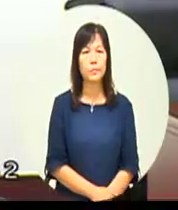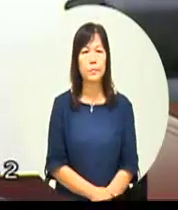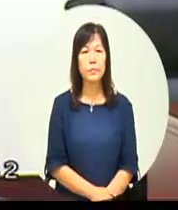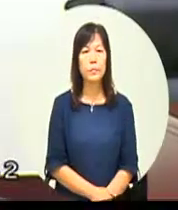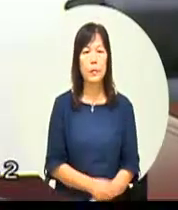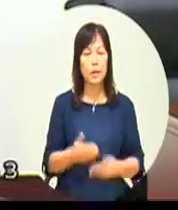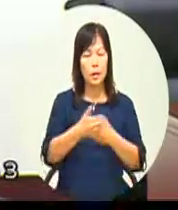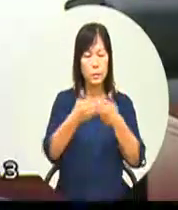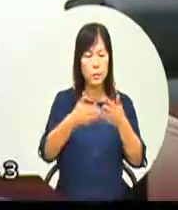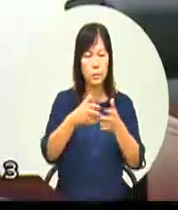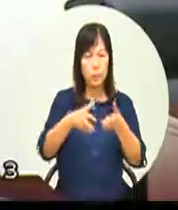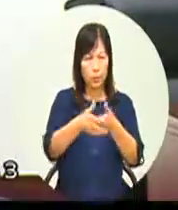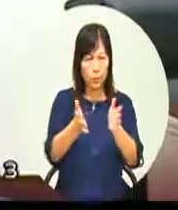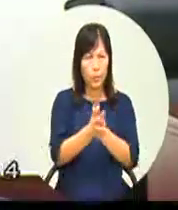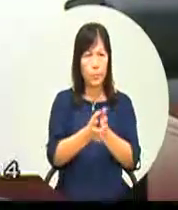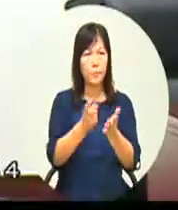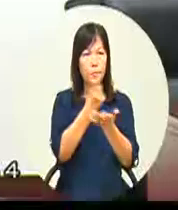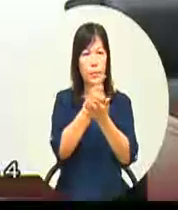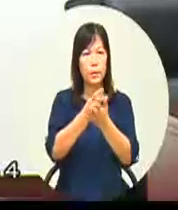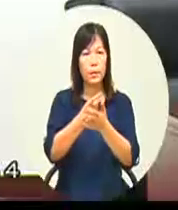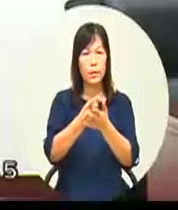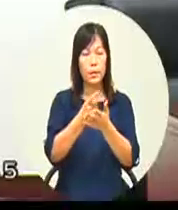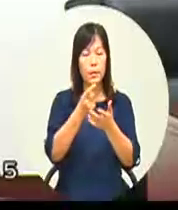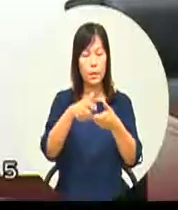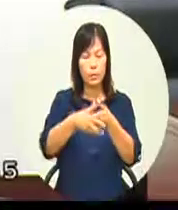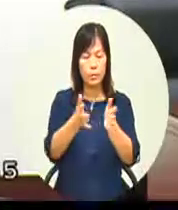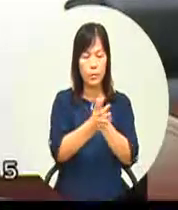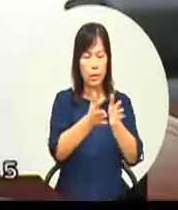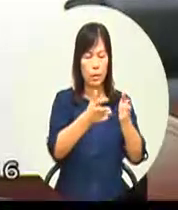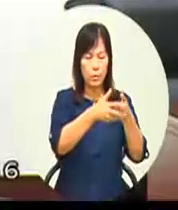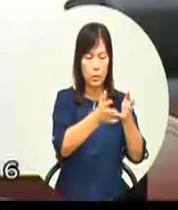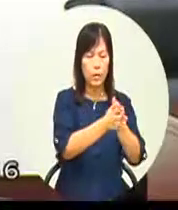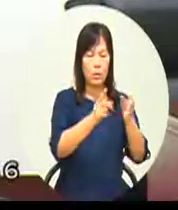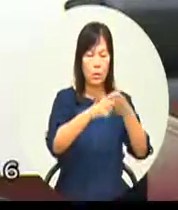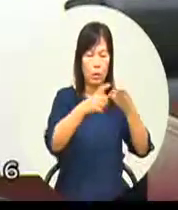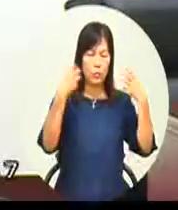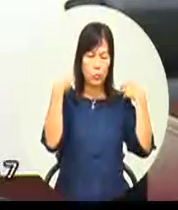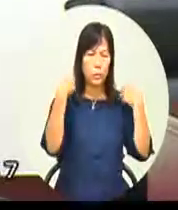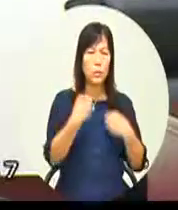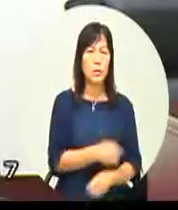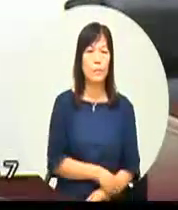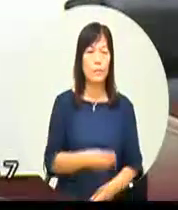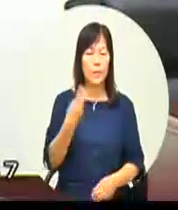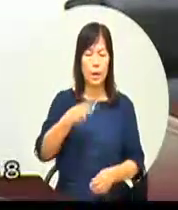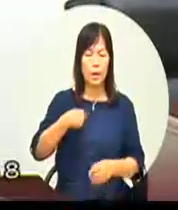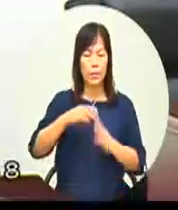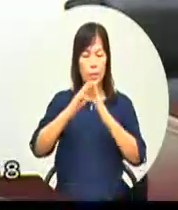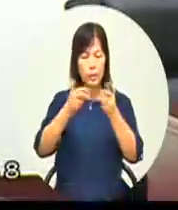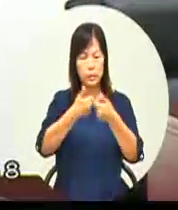交通部门我们各单位这个主管，那议会同仁哈。